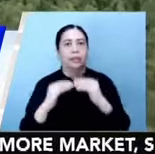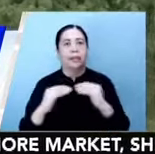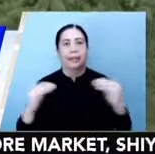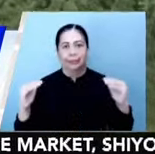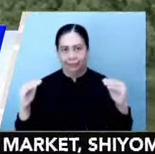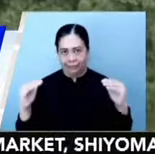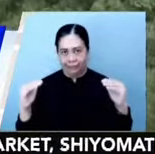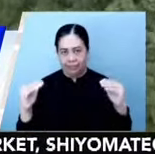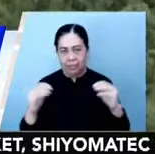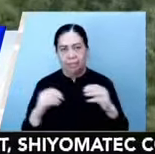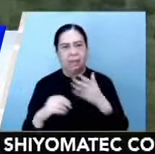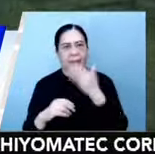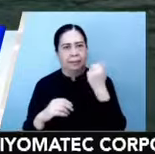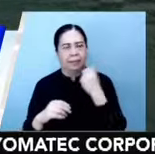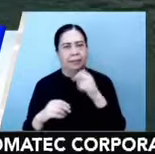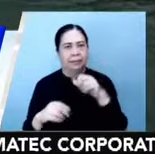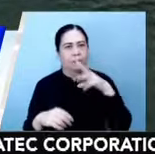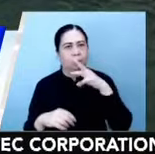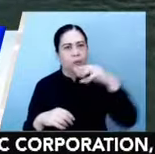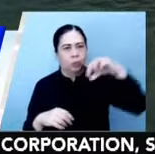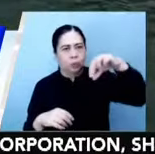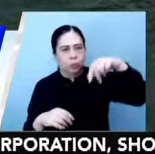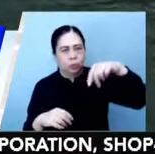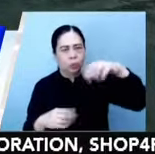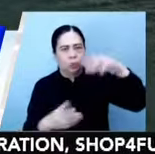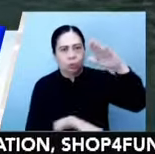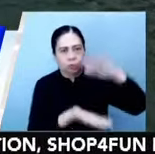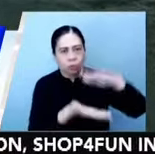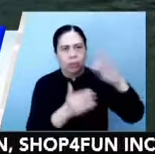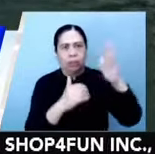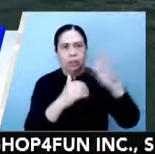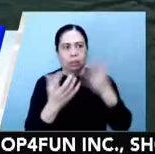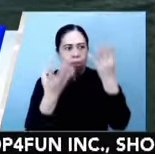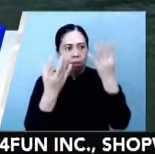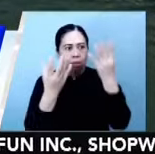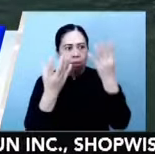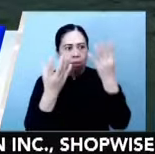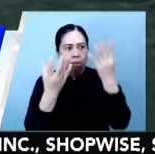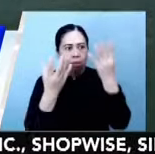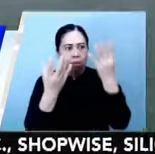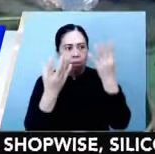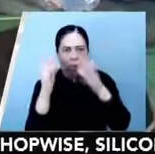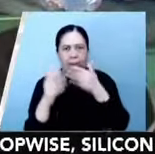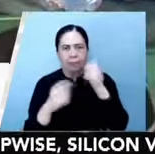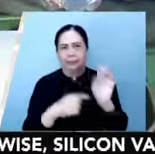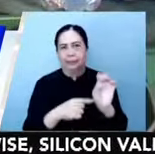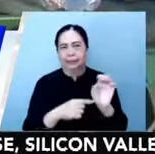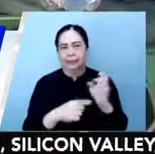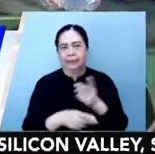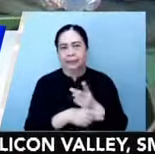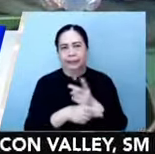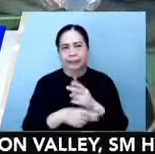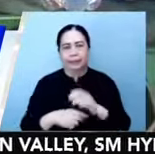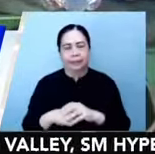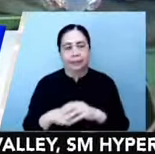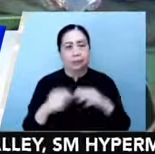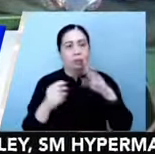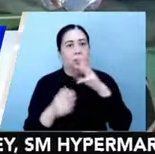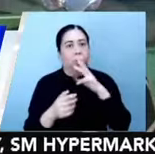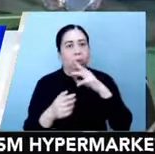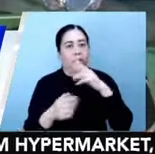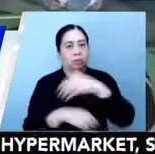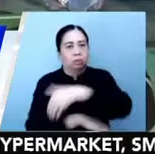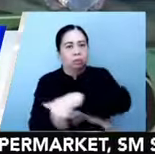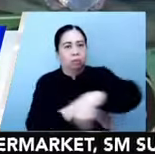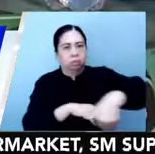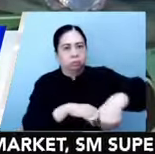na raw na hinaan ng water pressure kaysa tuluyang mag-critical level ang Angat Dam ayon sa MWSS. Dahil sa paghina ng tubig sa magdamag, apektado rin ang